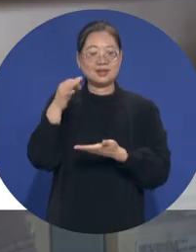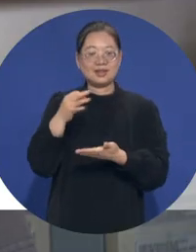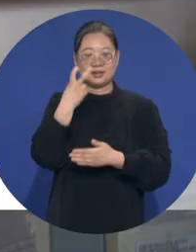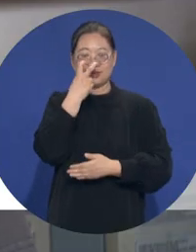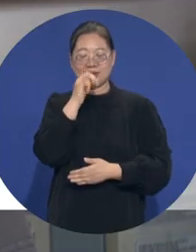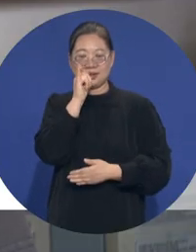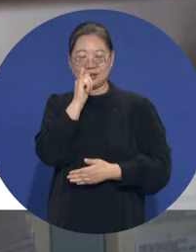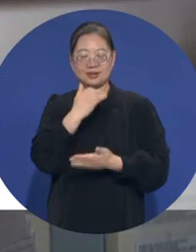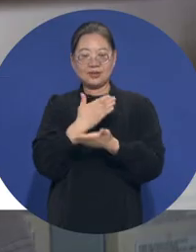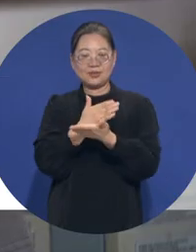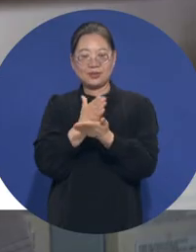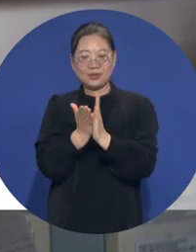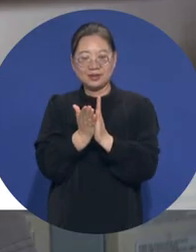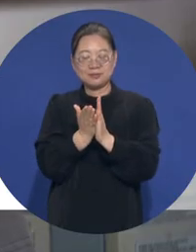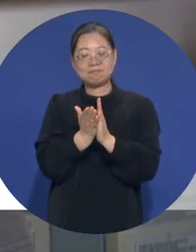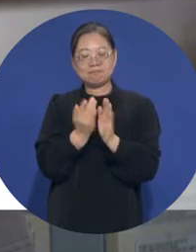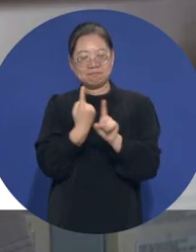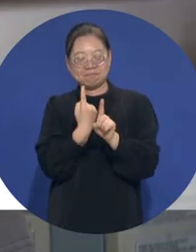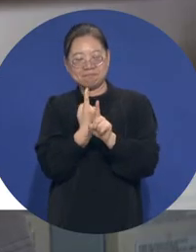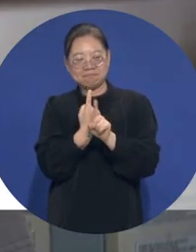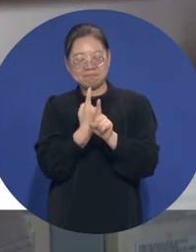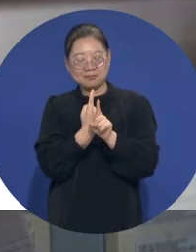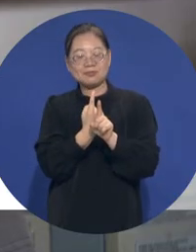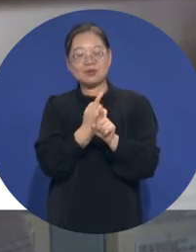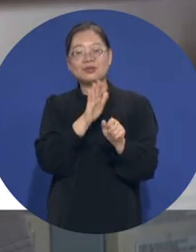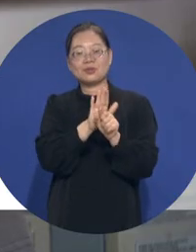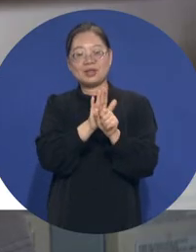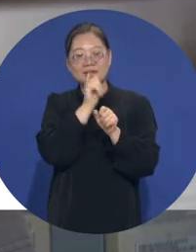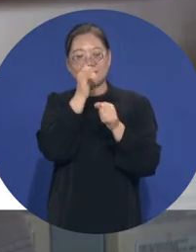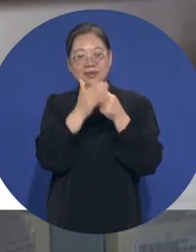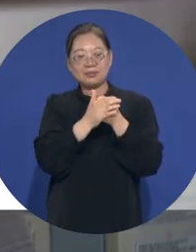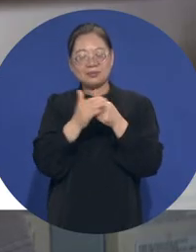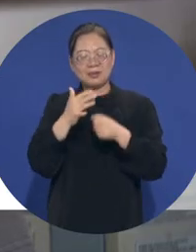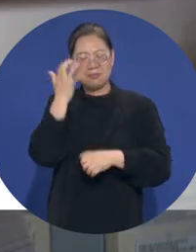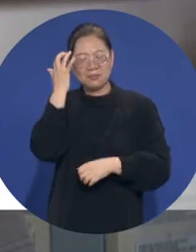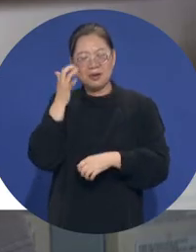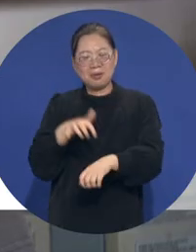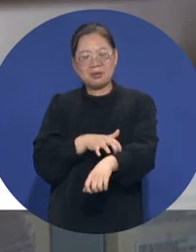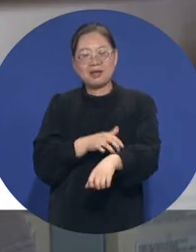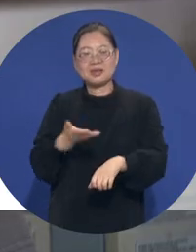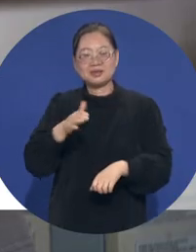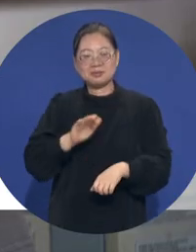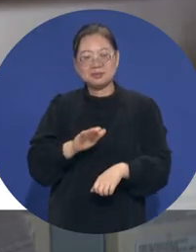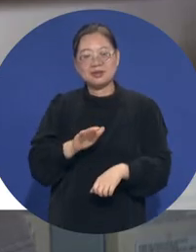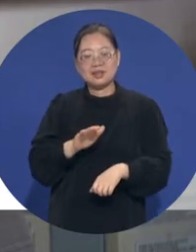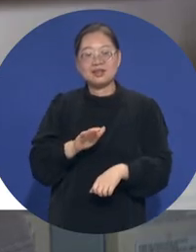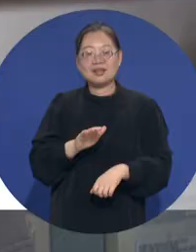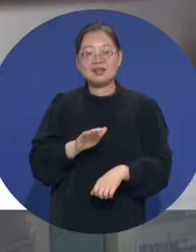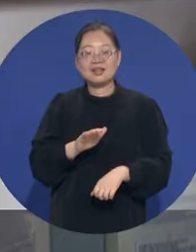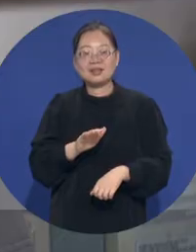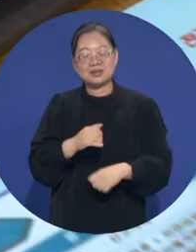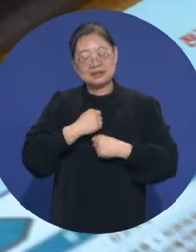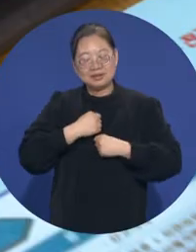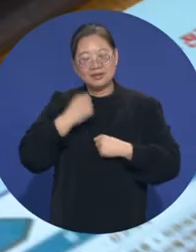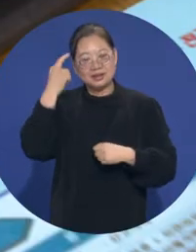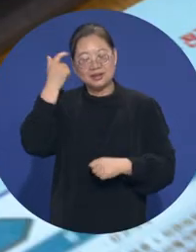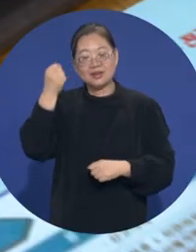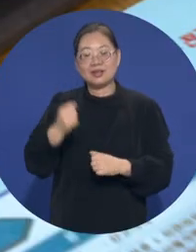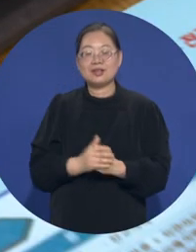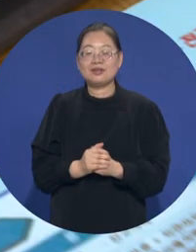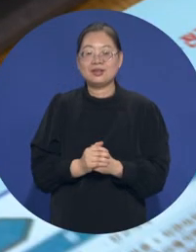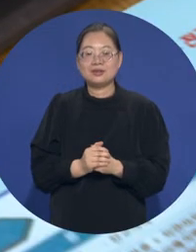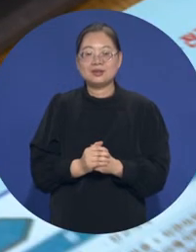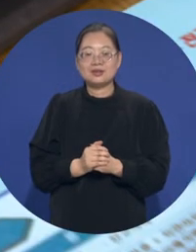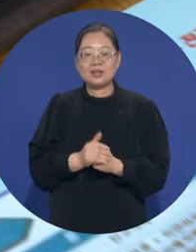있는 갖가지 보안 장치들이 생기는 것 같아서 번거롭지만 지켜야 한다고 생각했어요.